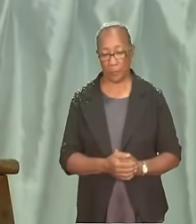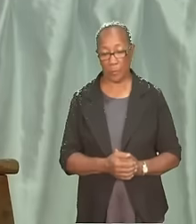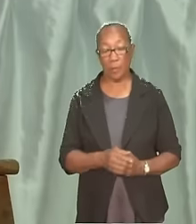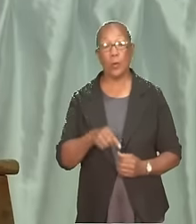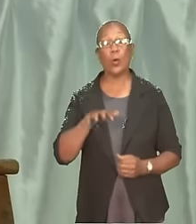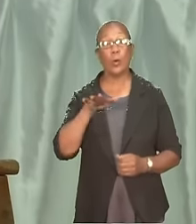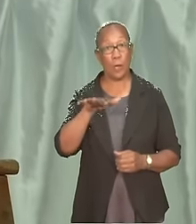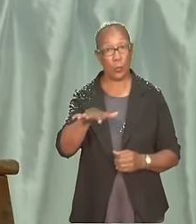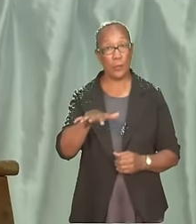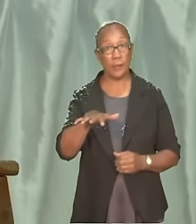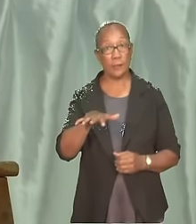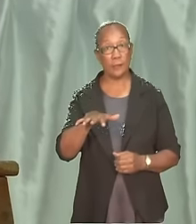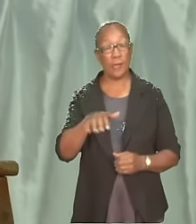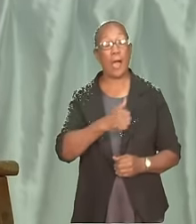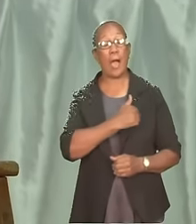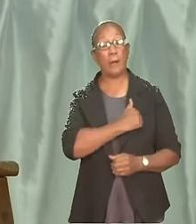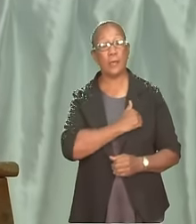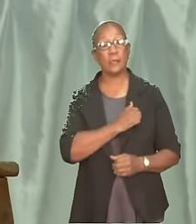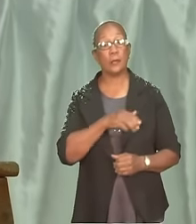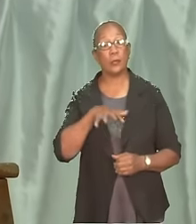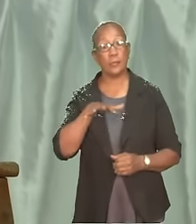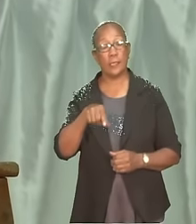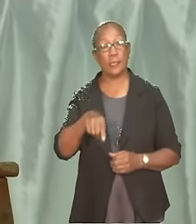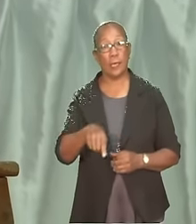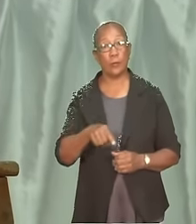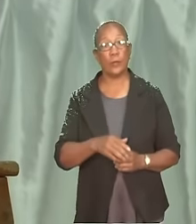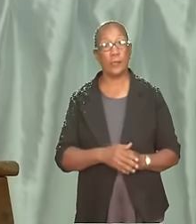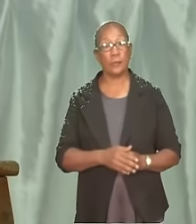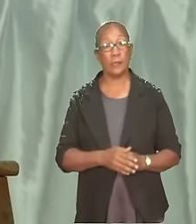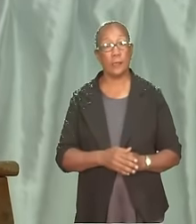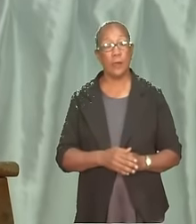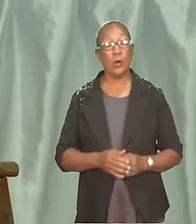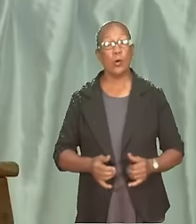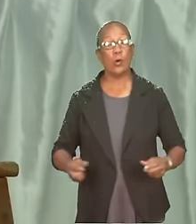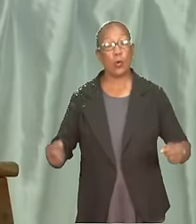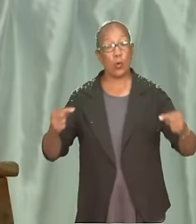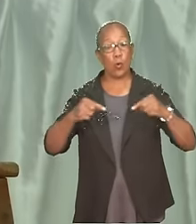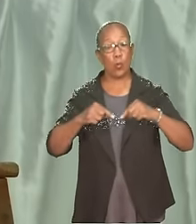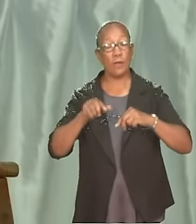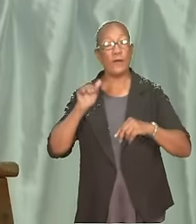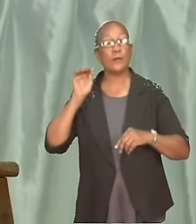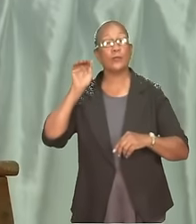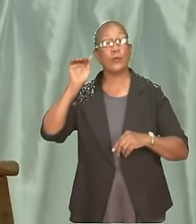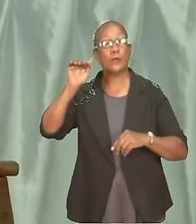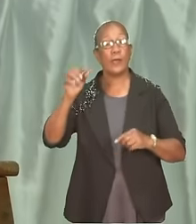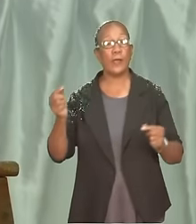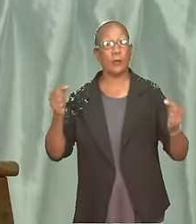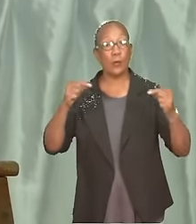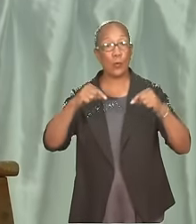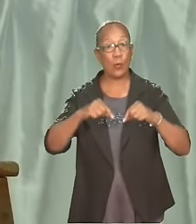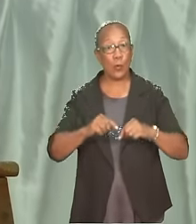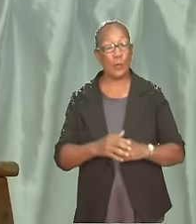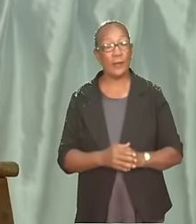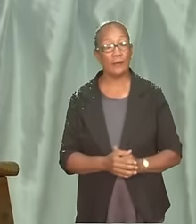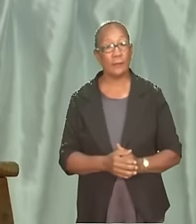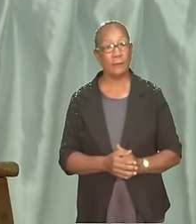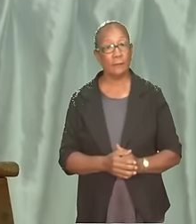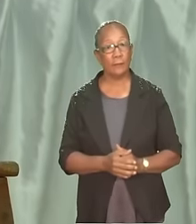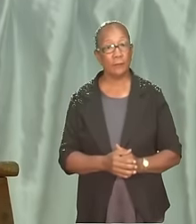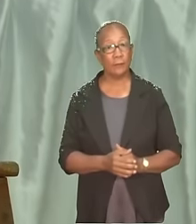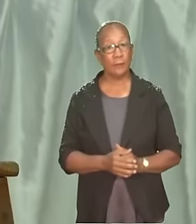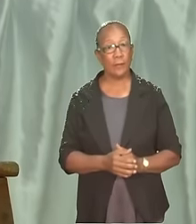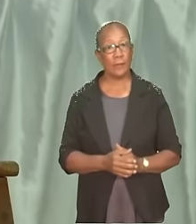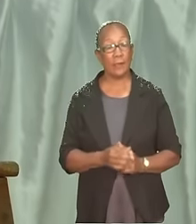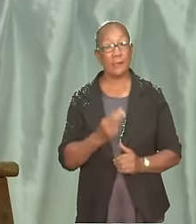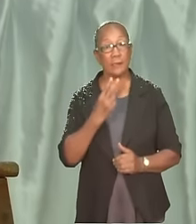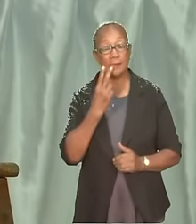aanwezige ambassadeurs van heinde en ver zijn jullie vandaag hier. Ik herken een paar bijna niet, zo lang heb ik jullie niet